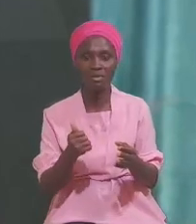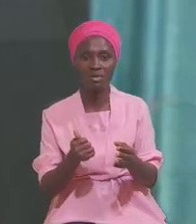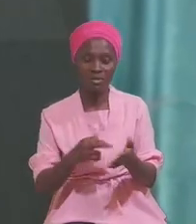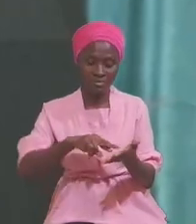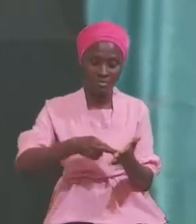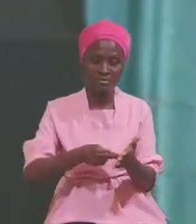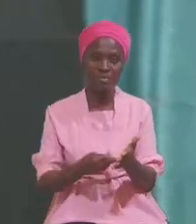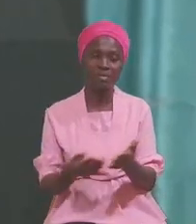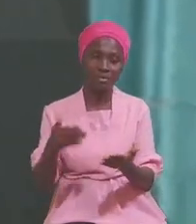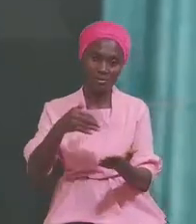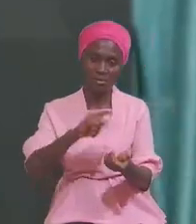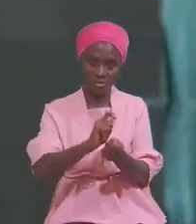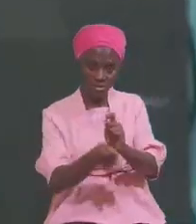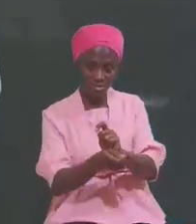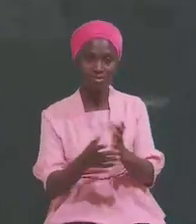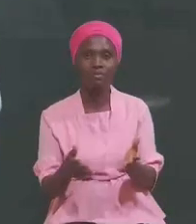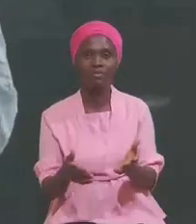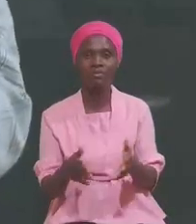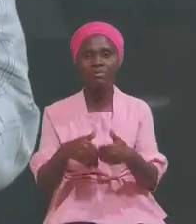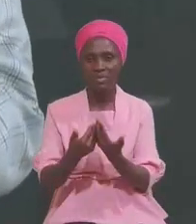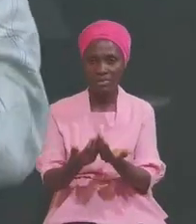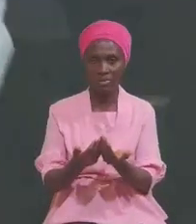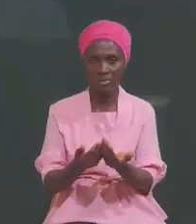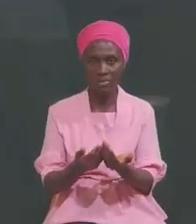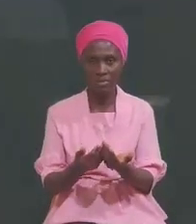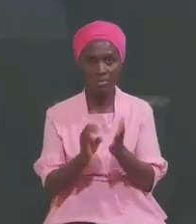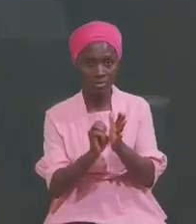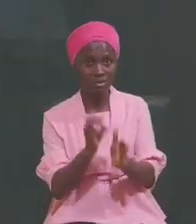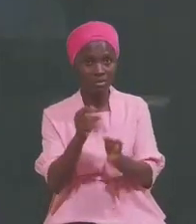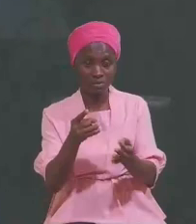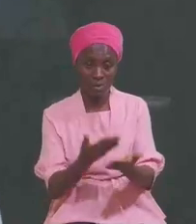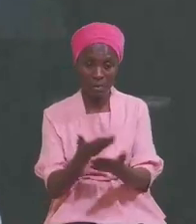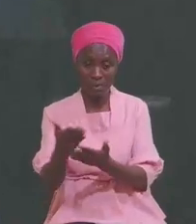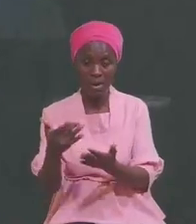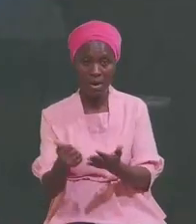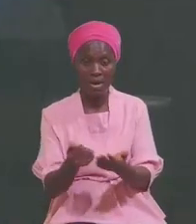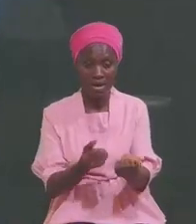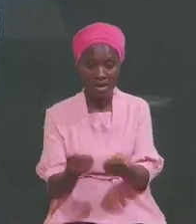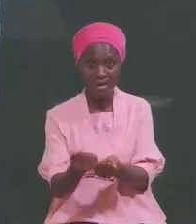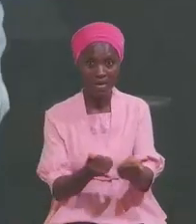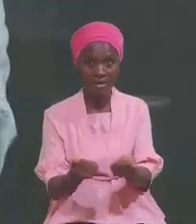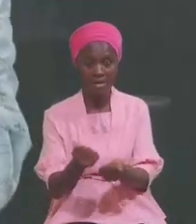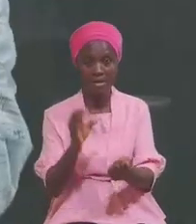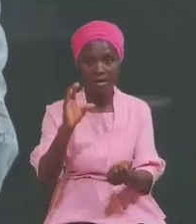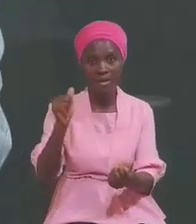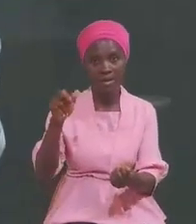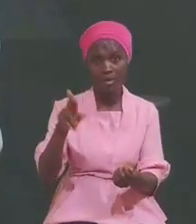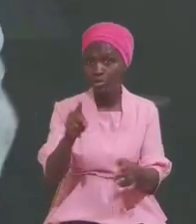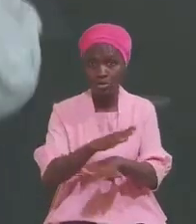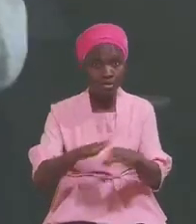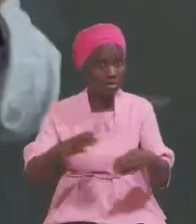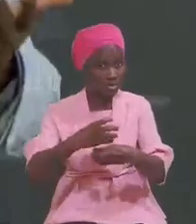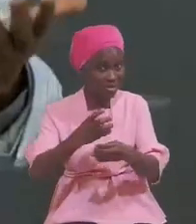Si les yeux sont mauvais, défectueux, il remplace cela. Ouais, et quelqu'un